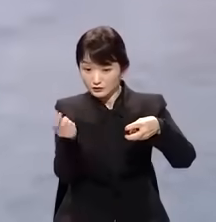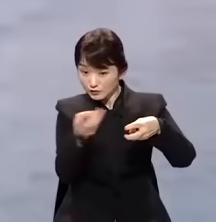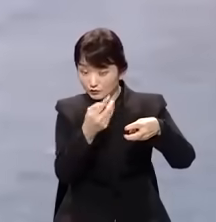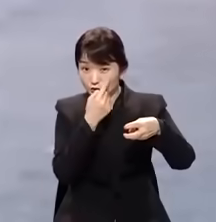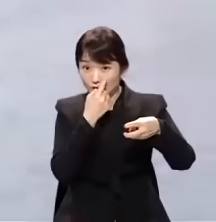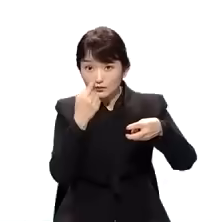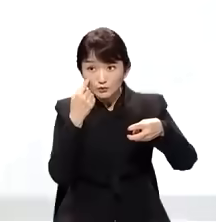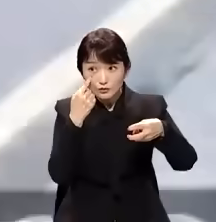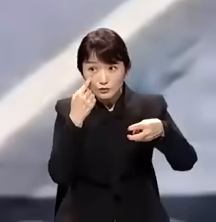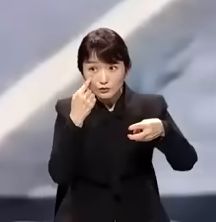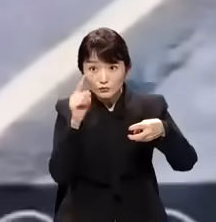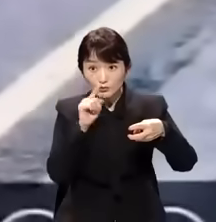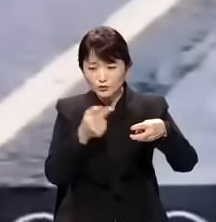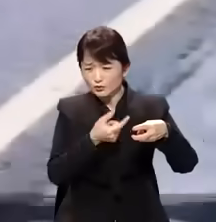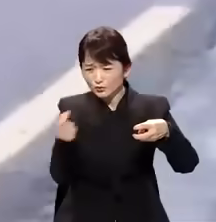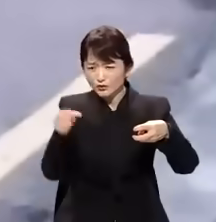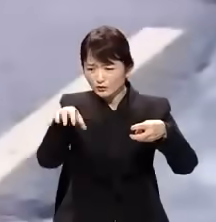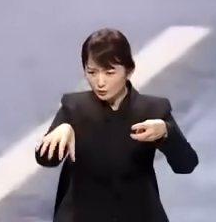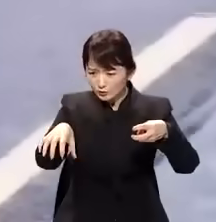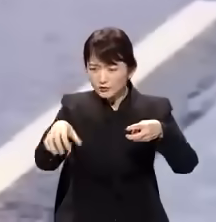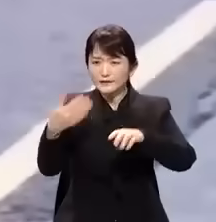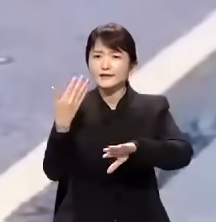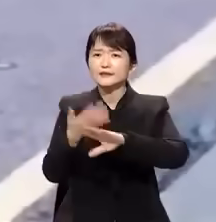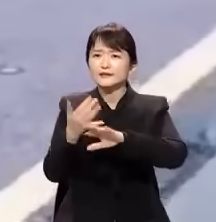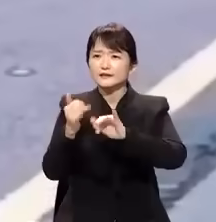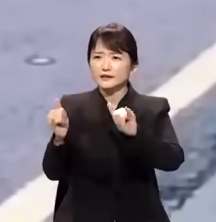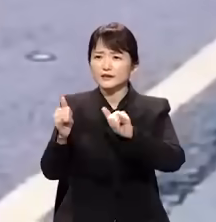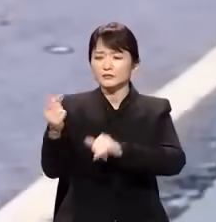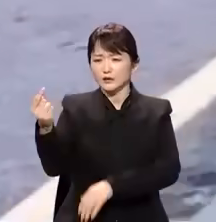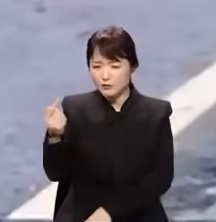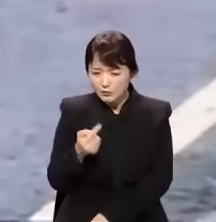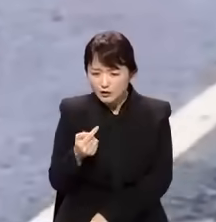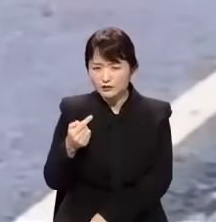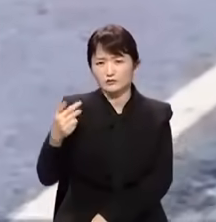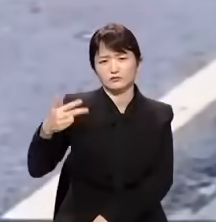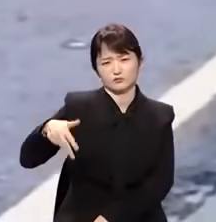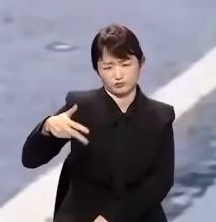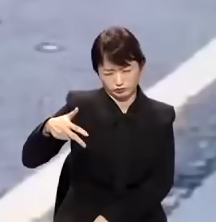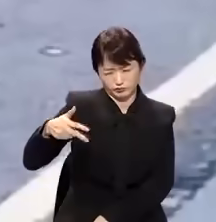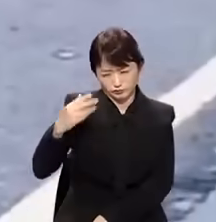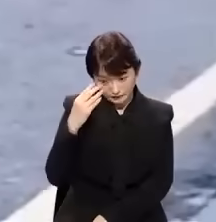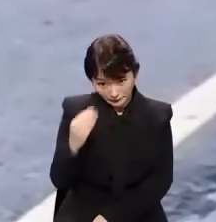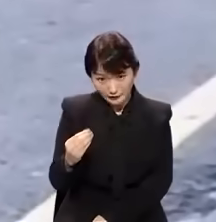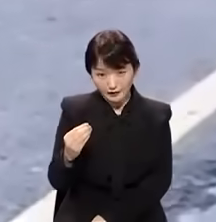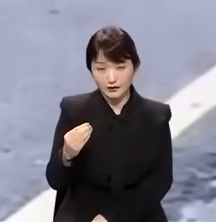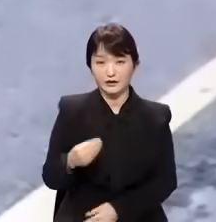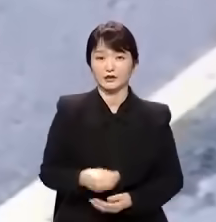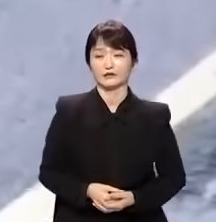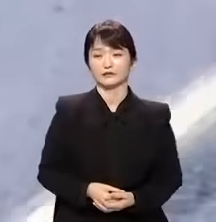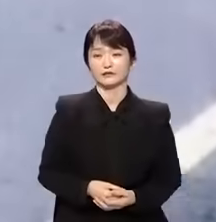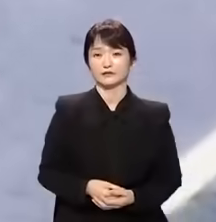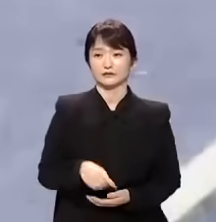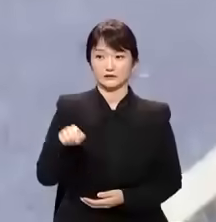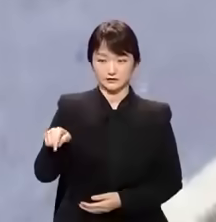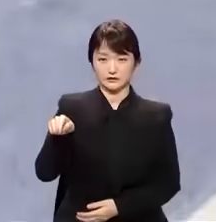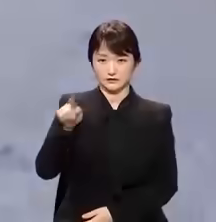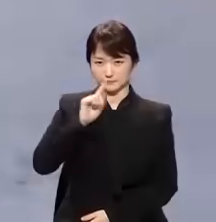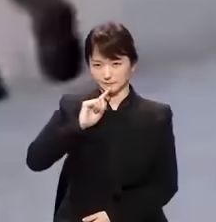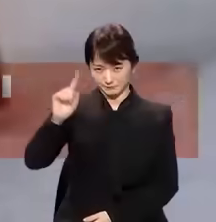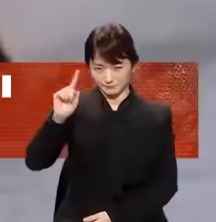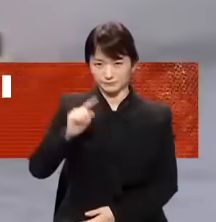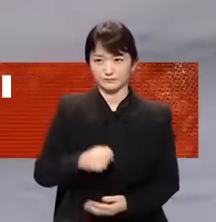보니까 똑같은 장소에 다른 사람이 똑같은 소변 행위를 하는 것이 발견이 된 겁니다 그래서 저것을 지금 제보를 한